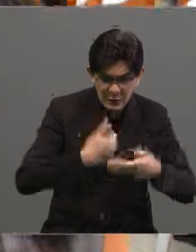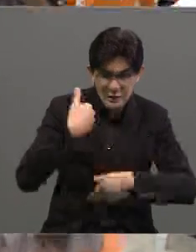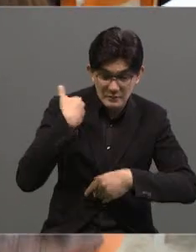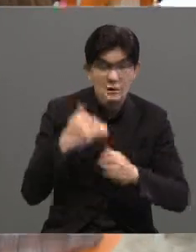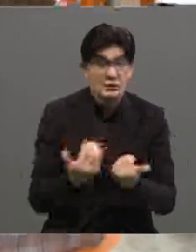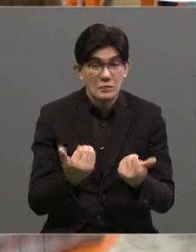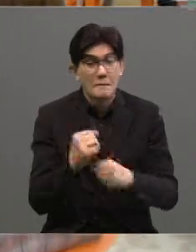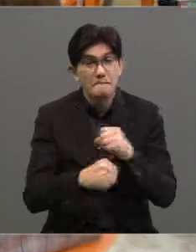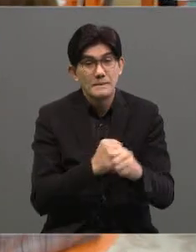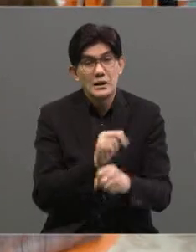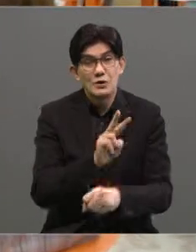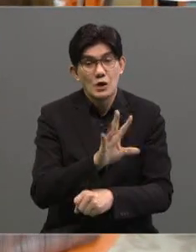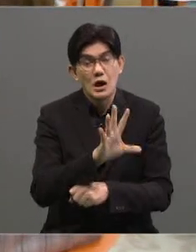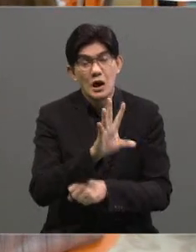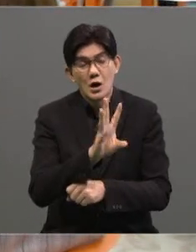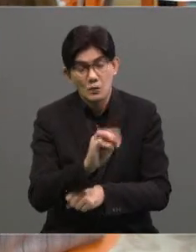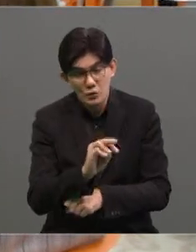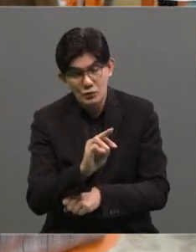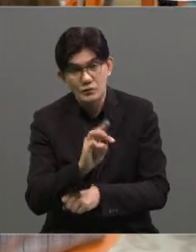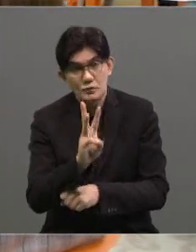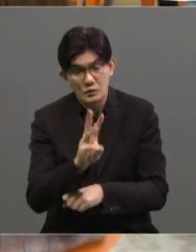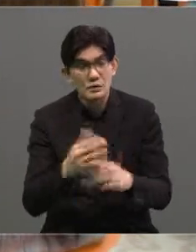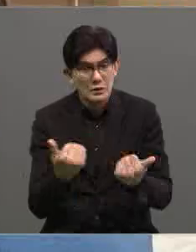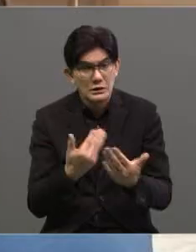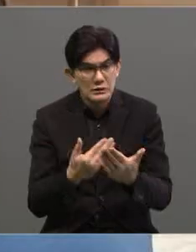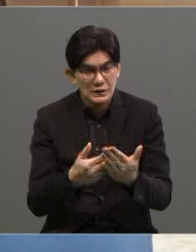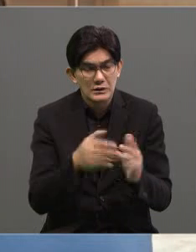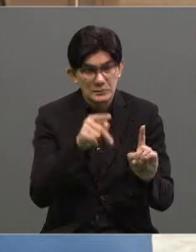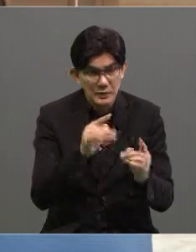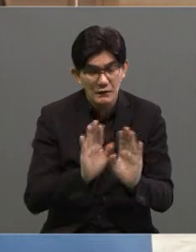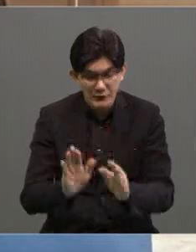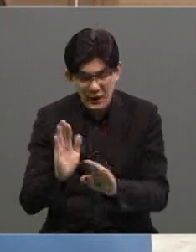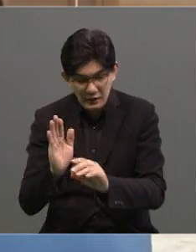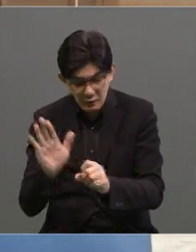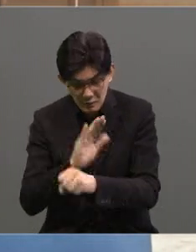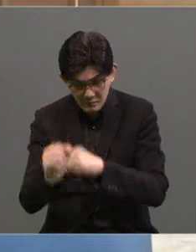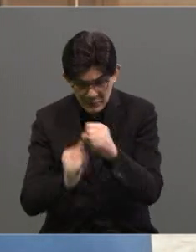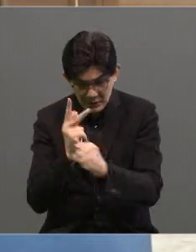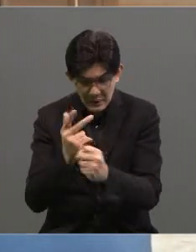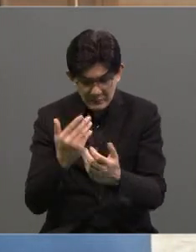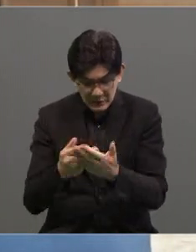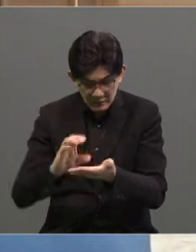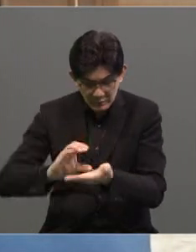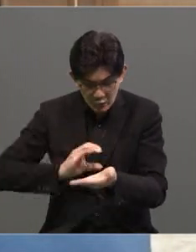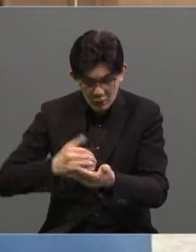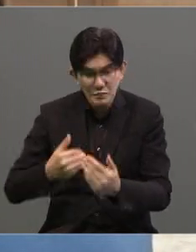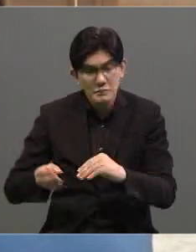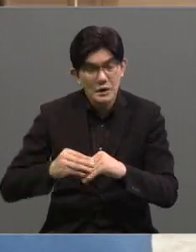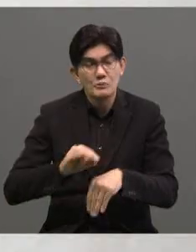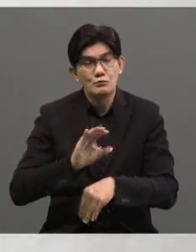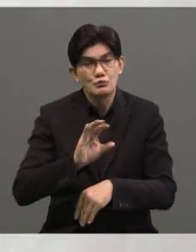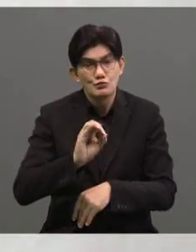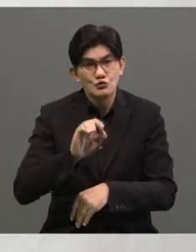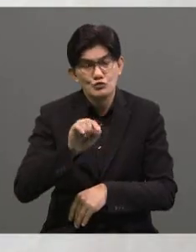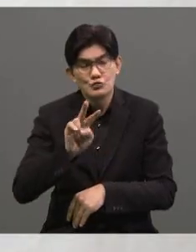นปีนี้2566หน่วยละ 1,000 บาทฝากครบ3ปีก็รับผลตอบแทนหน้าสลากเพิ่มขึ้นอีก